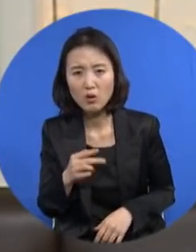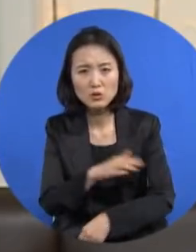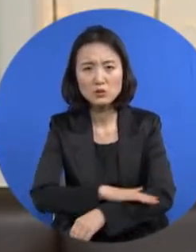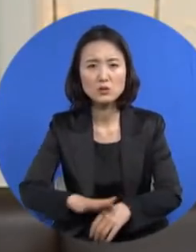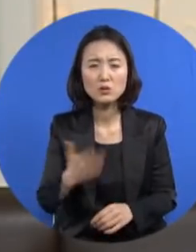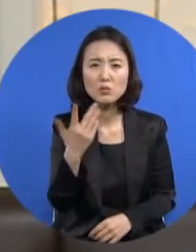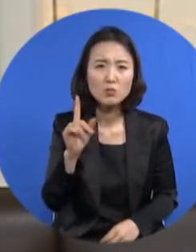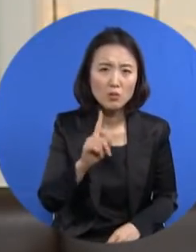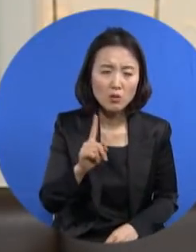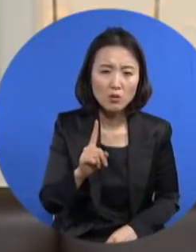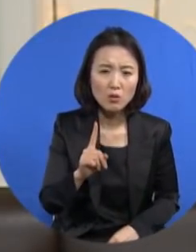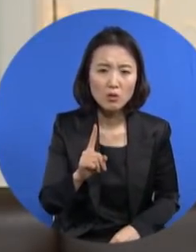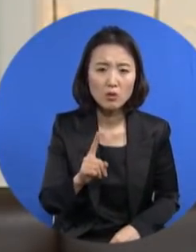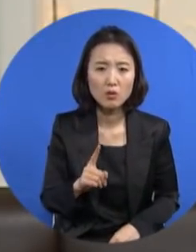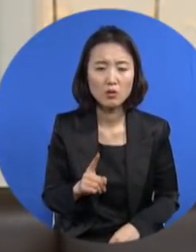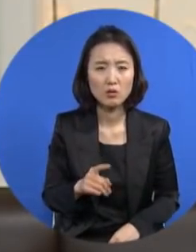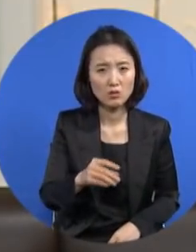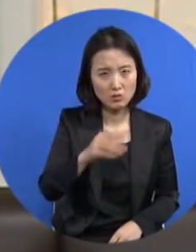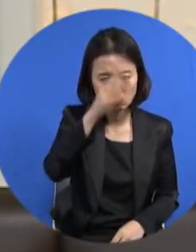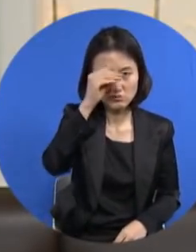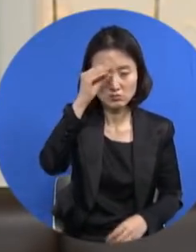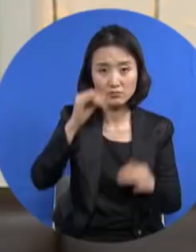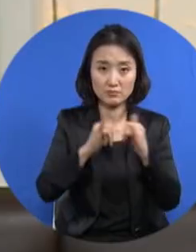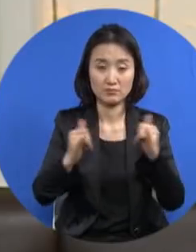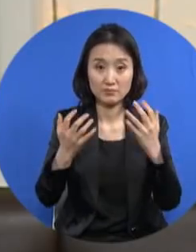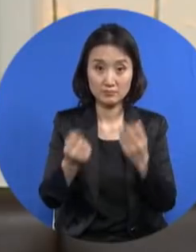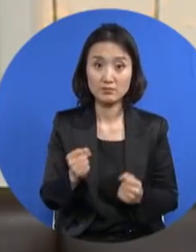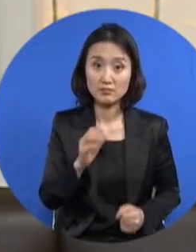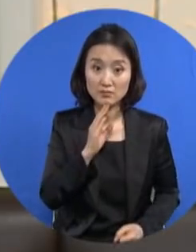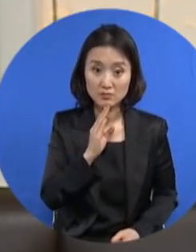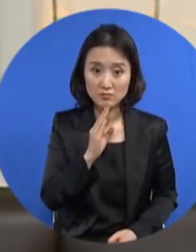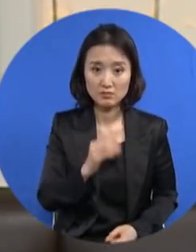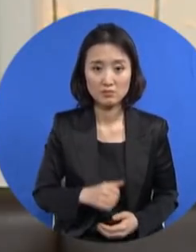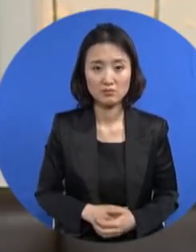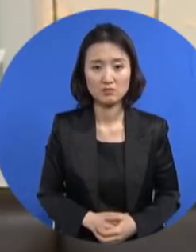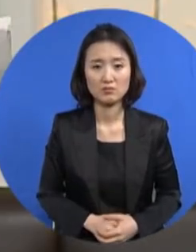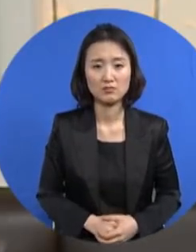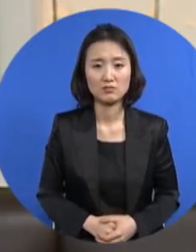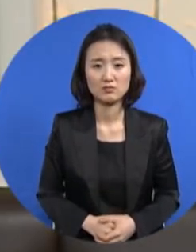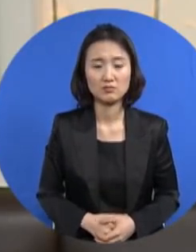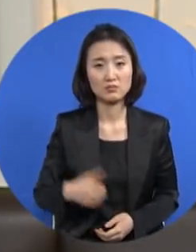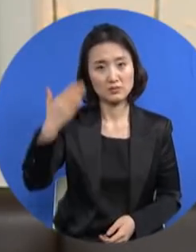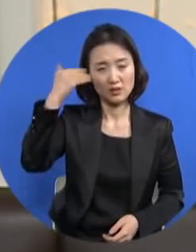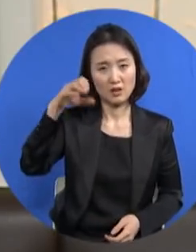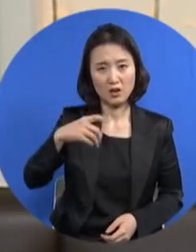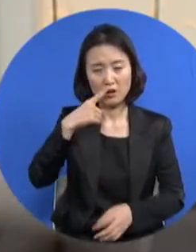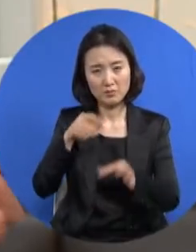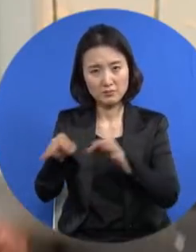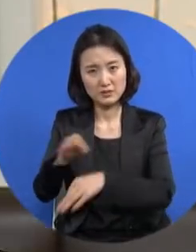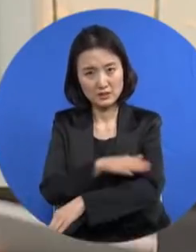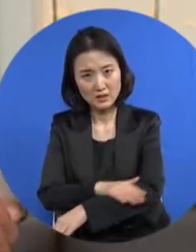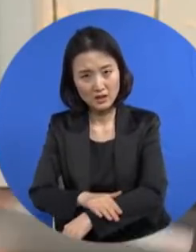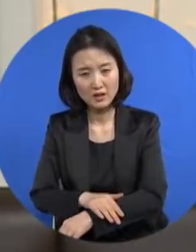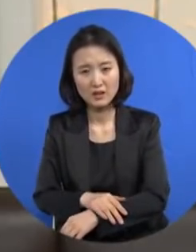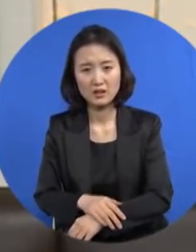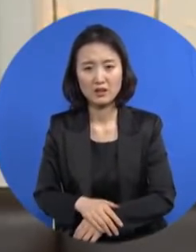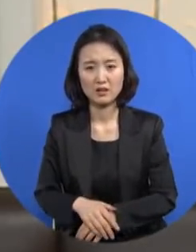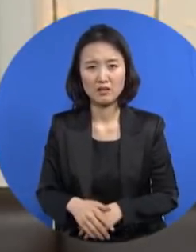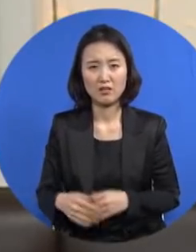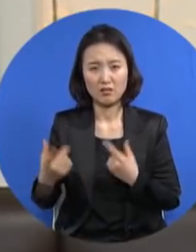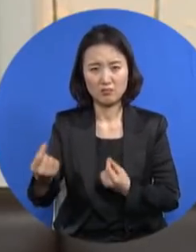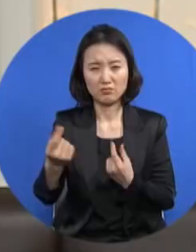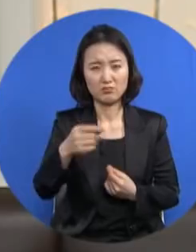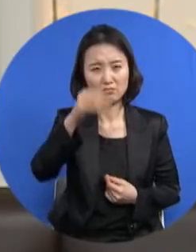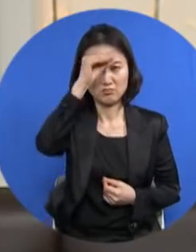돼? 잘 되는 거 많이 따라하시는 분 참 많아요. 네. 한국에서 뭐 커피숍이 잘 된다니까 커피숍 너무 많죠, 요즘.